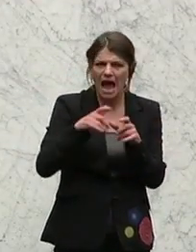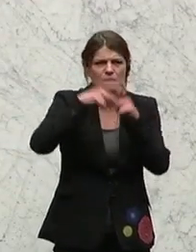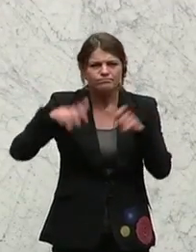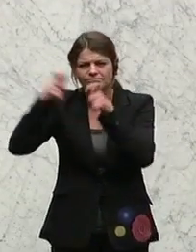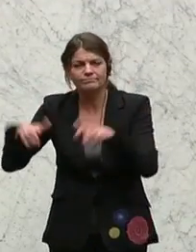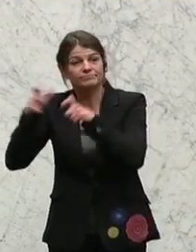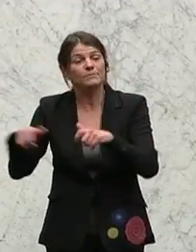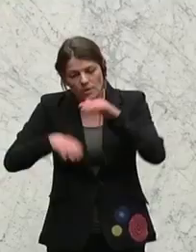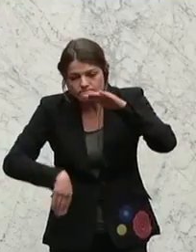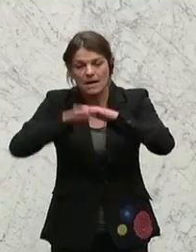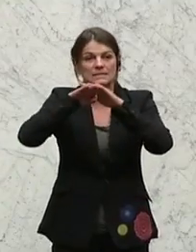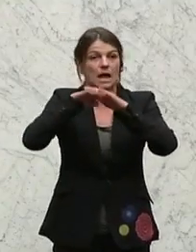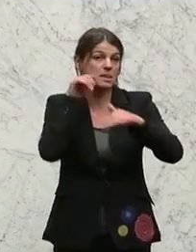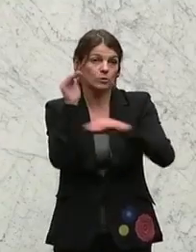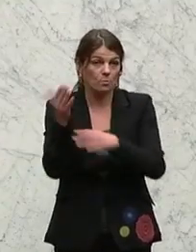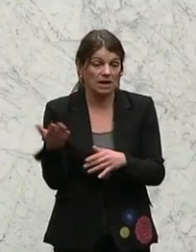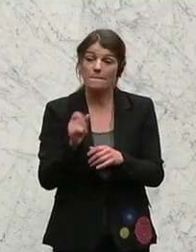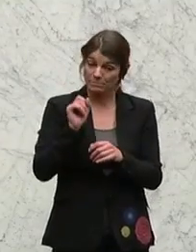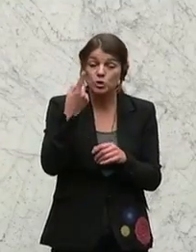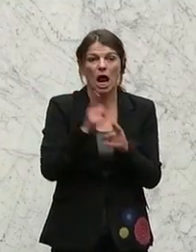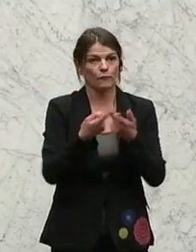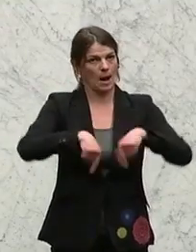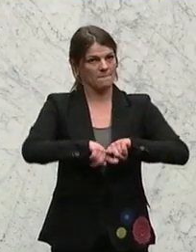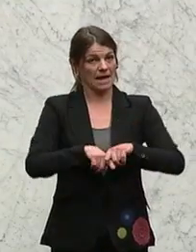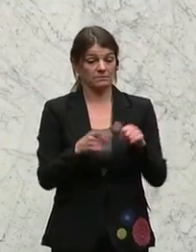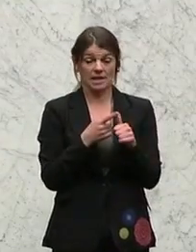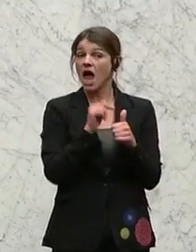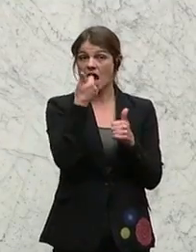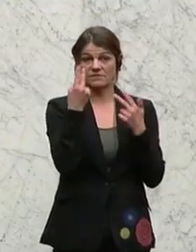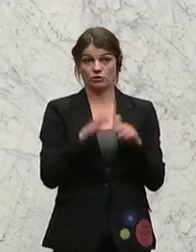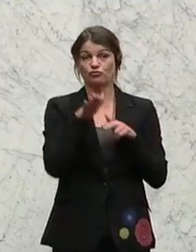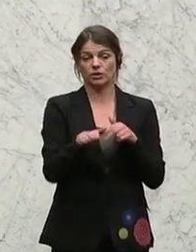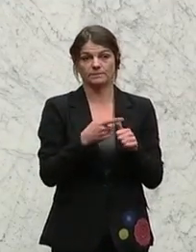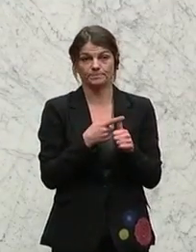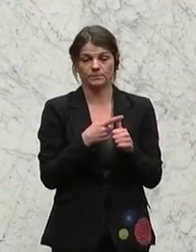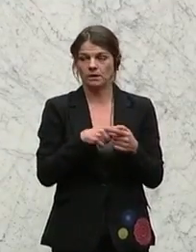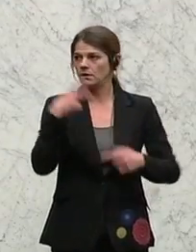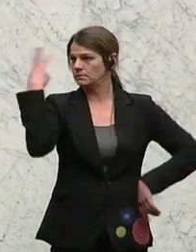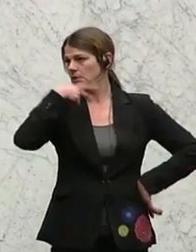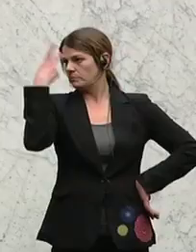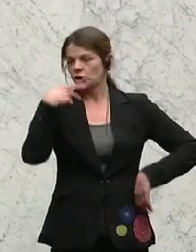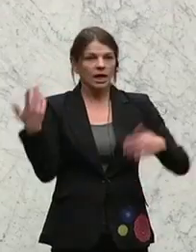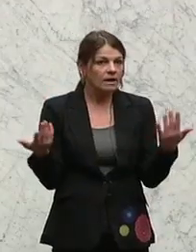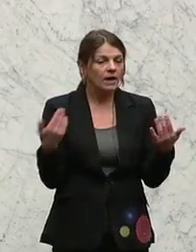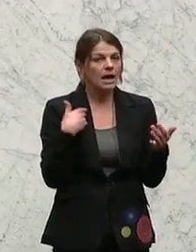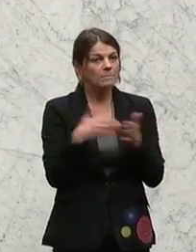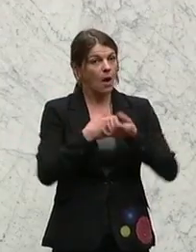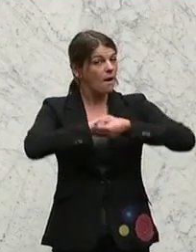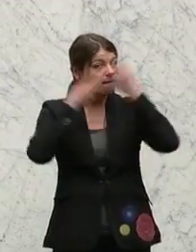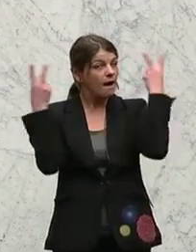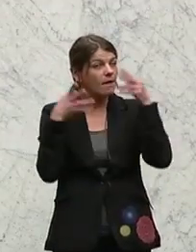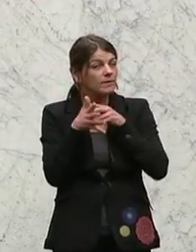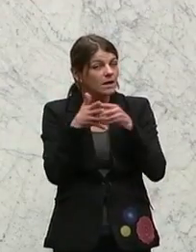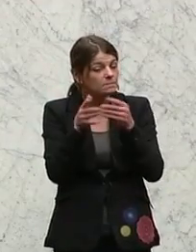Gebietskörperschaften und vor allem für die Kommunen. Das ist ein erster wichtiger Schritt. Und selbstverständlich brauchen wir eine klare,